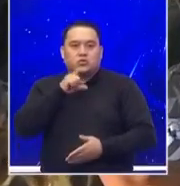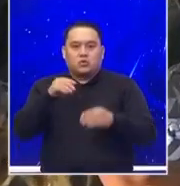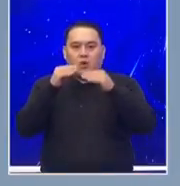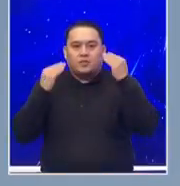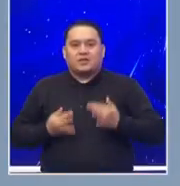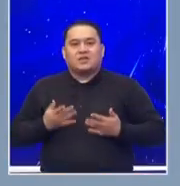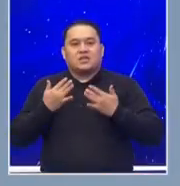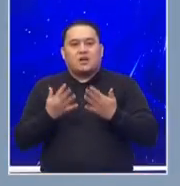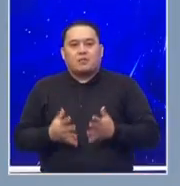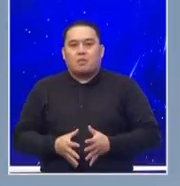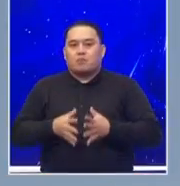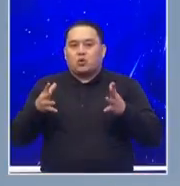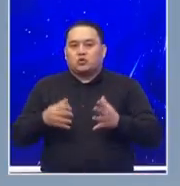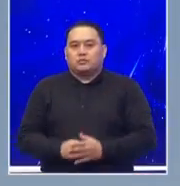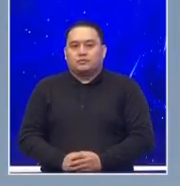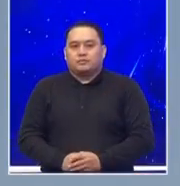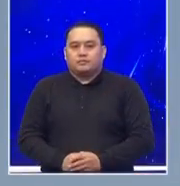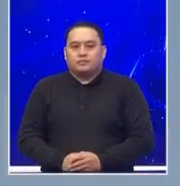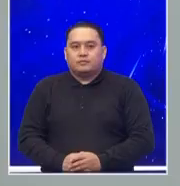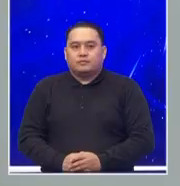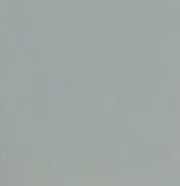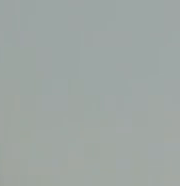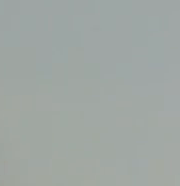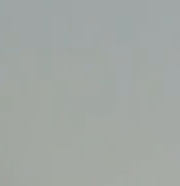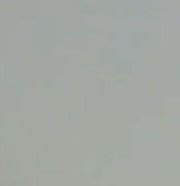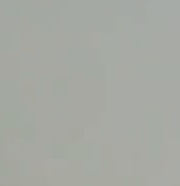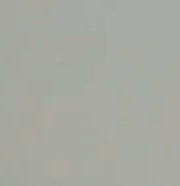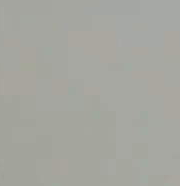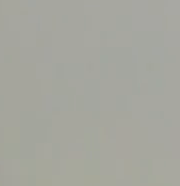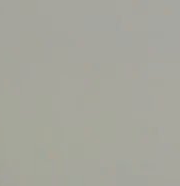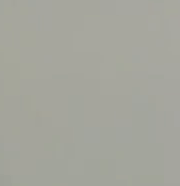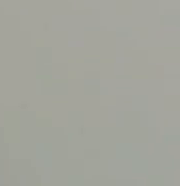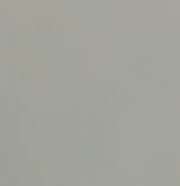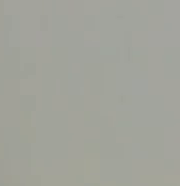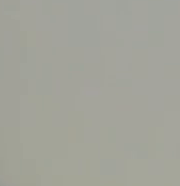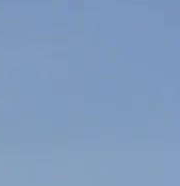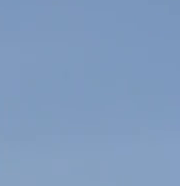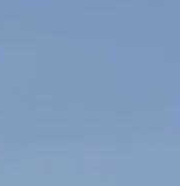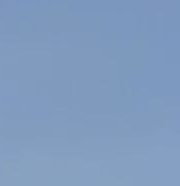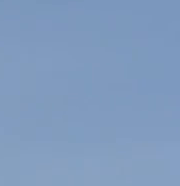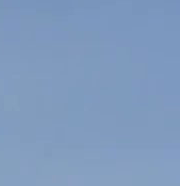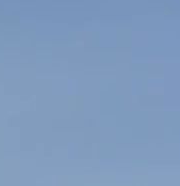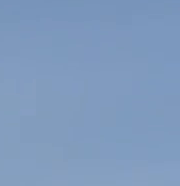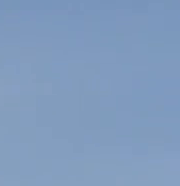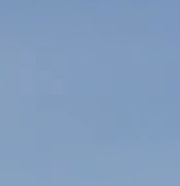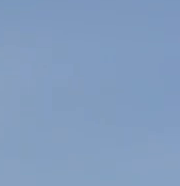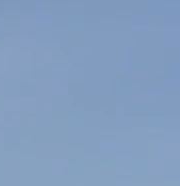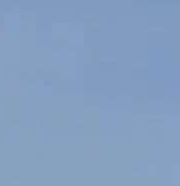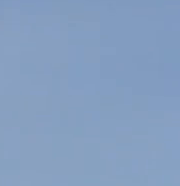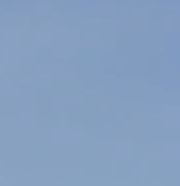сұралатын талап та жоғары. Мадина Неспек Қазақстан Республикасы қорғаныс министрлігіне қарасты Қапшағай гарнизонының баспасөз қызметінің